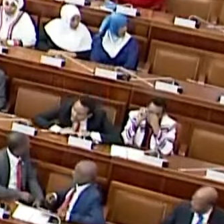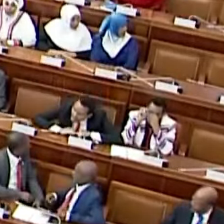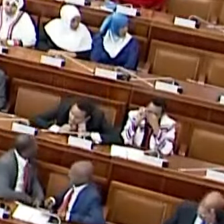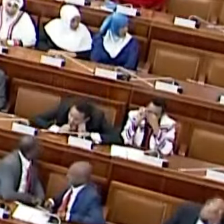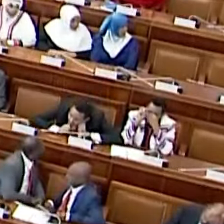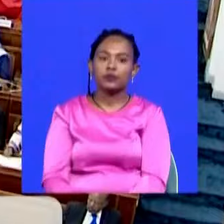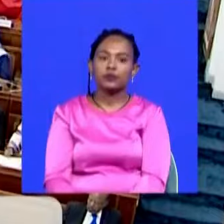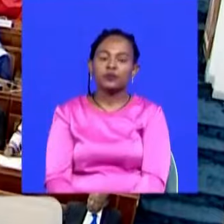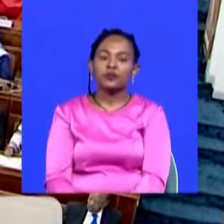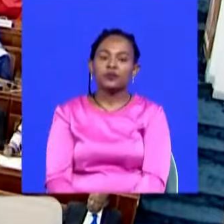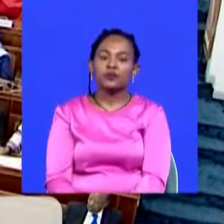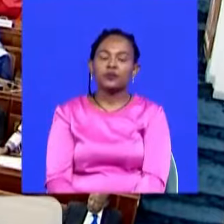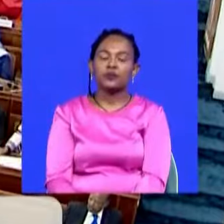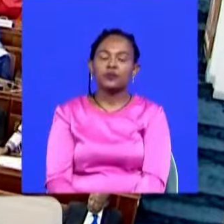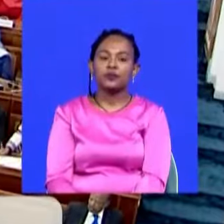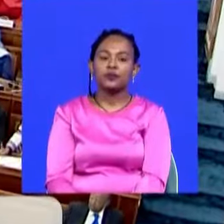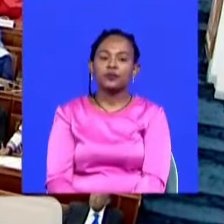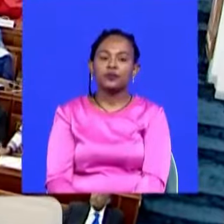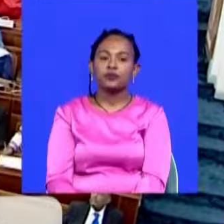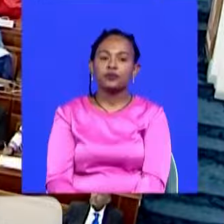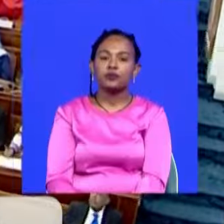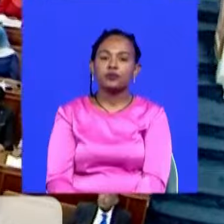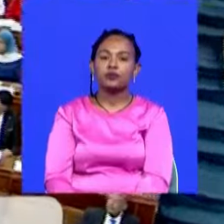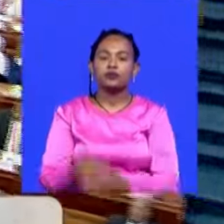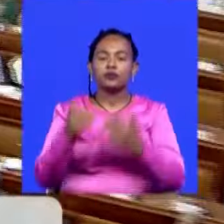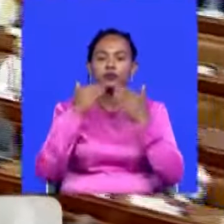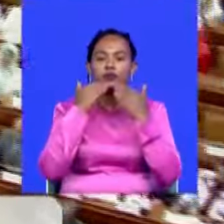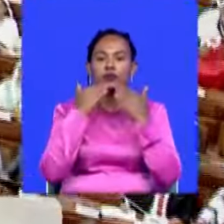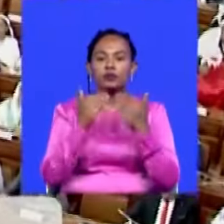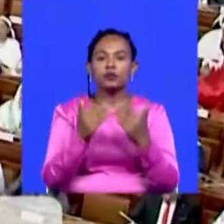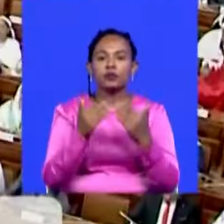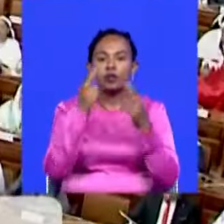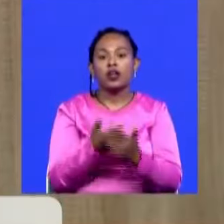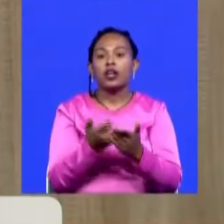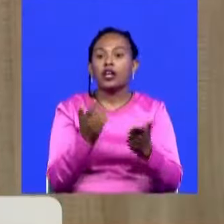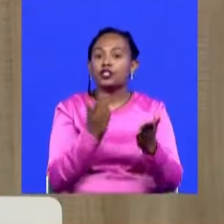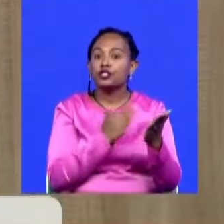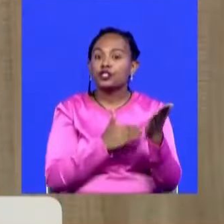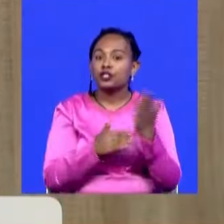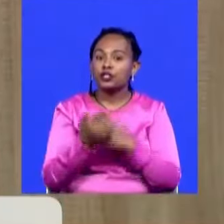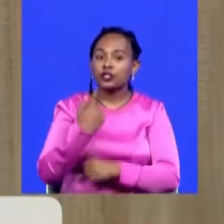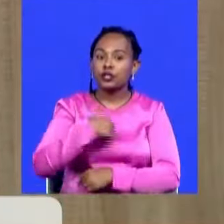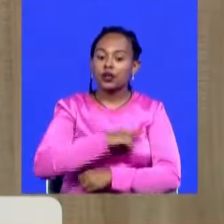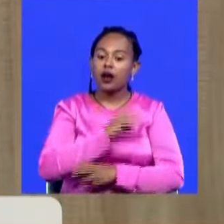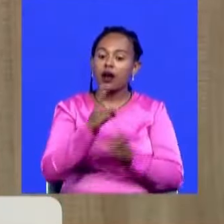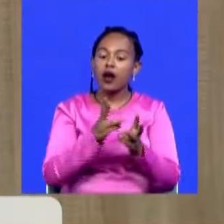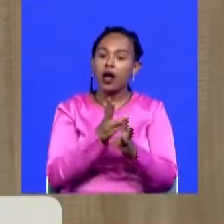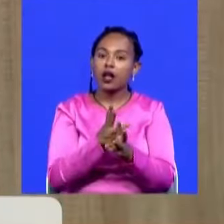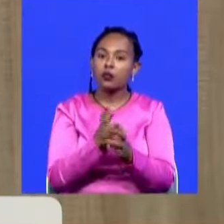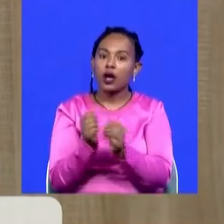እናም ይህንን ችግር ለመሻገር መንግስት በእቅድ ሲሰራም ቆይቷል ብለዋል። እኛ ከዓለም ጋር